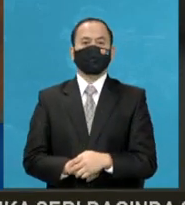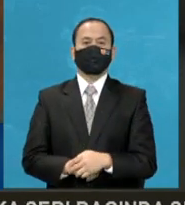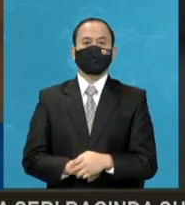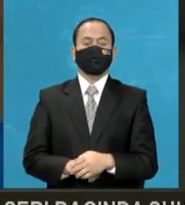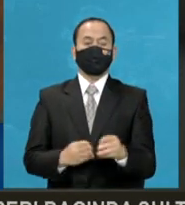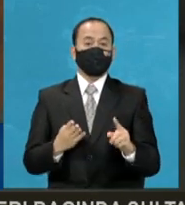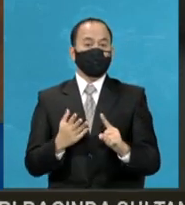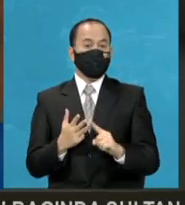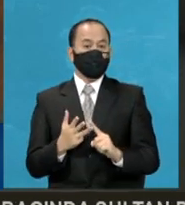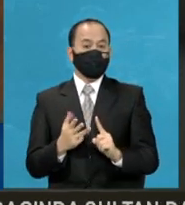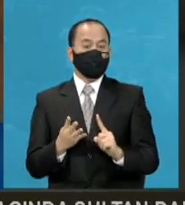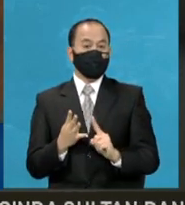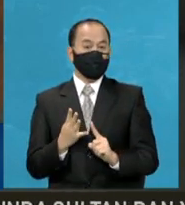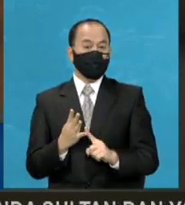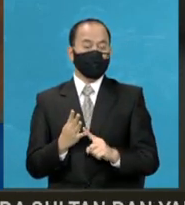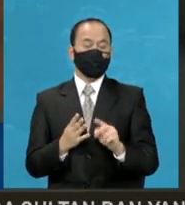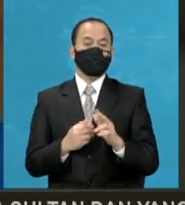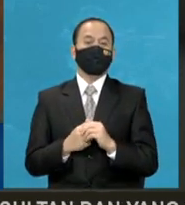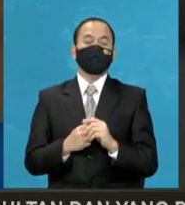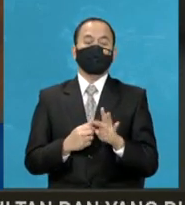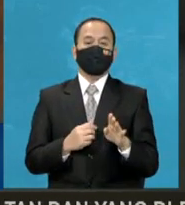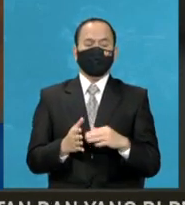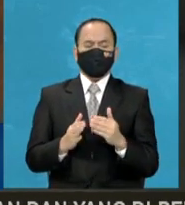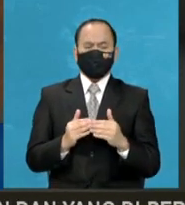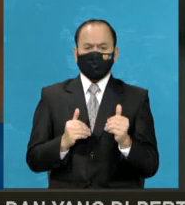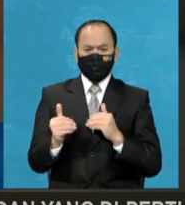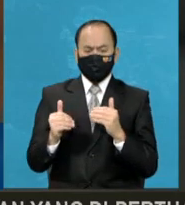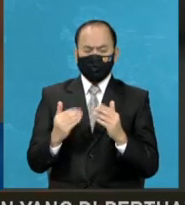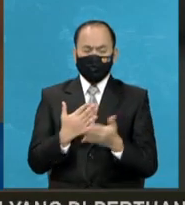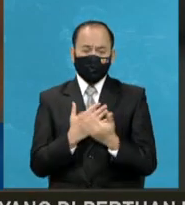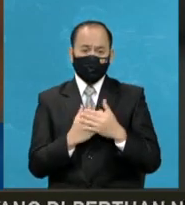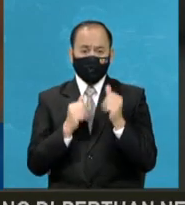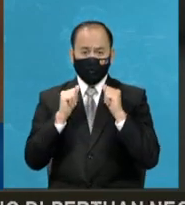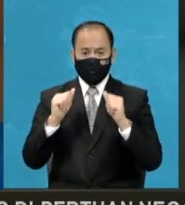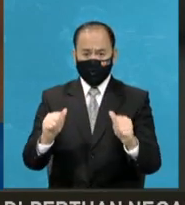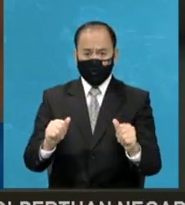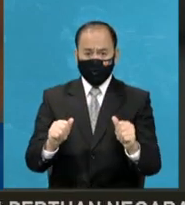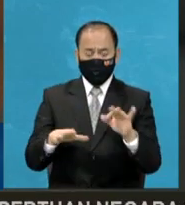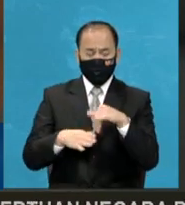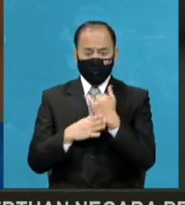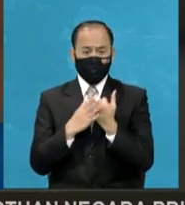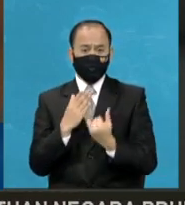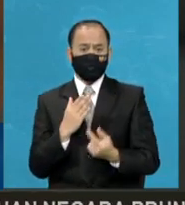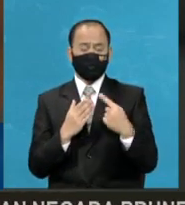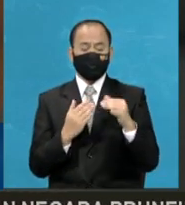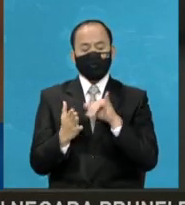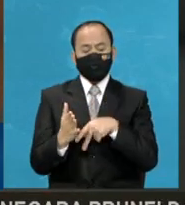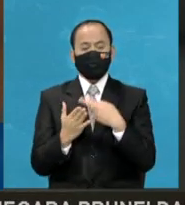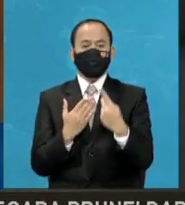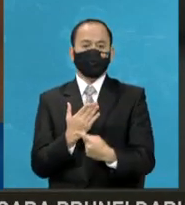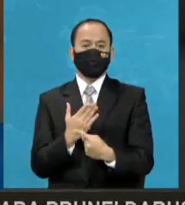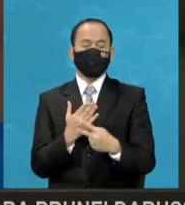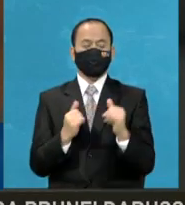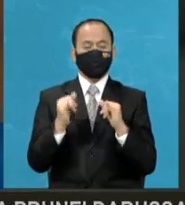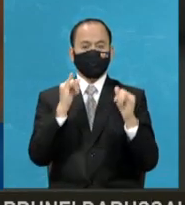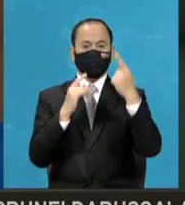penyediaan invest saja dan kemudahan awam yang belai tahan dan Lilian termasuk meneruskan pelaksanaan project-project invers